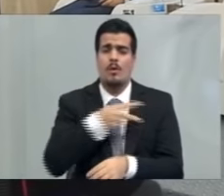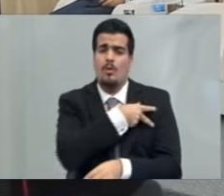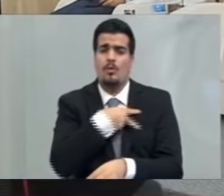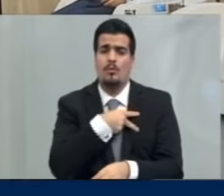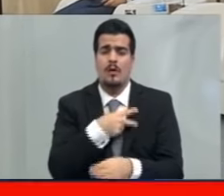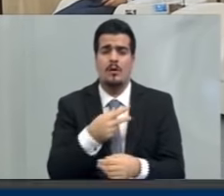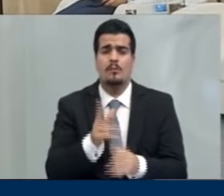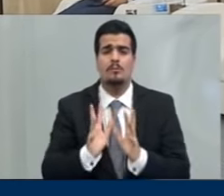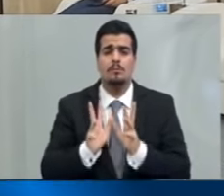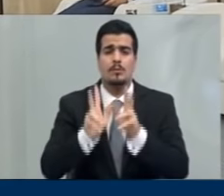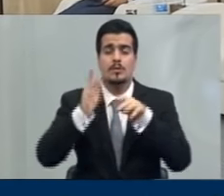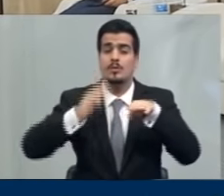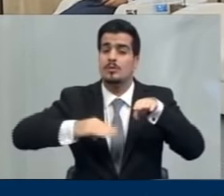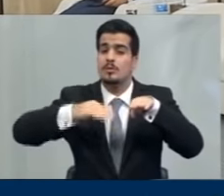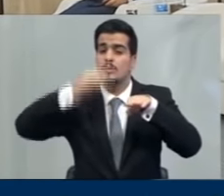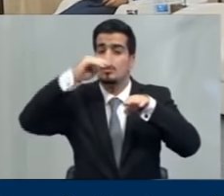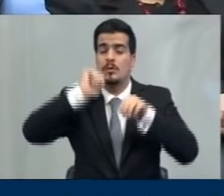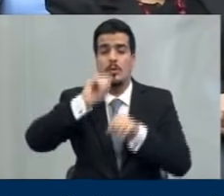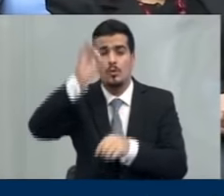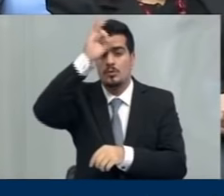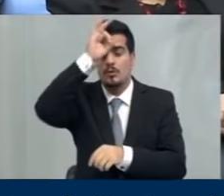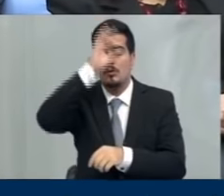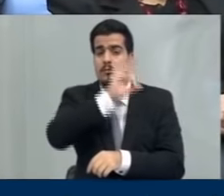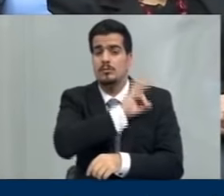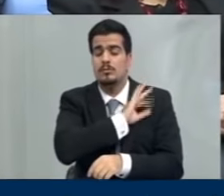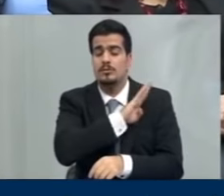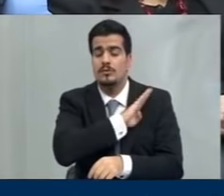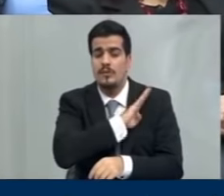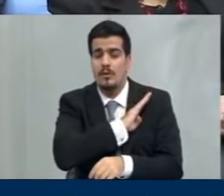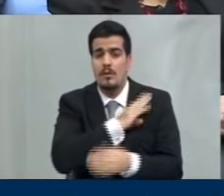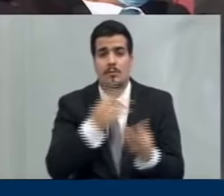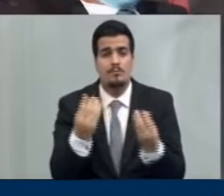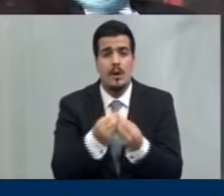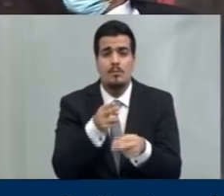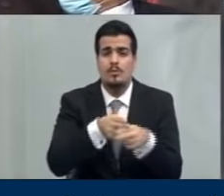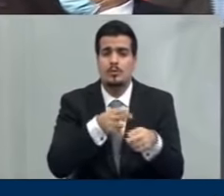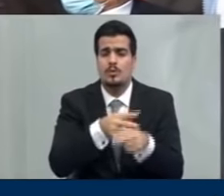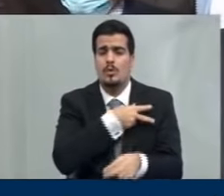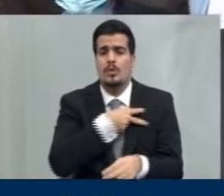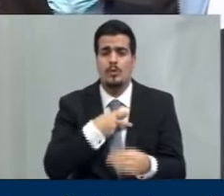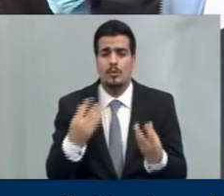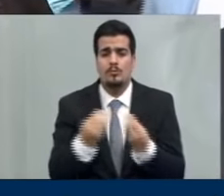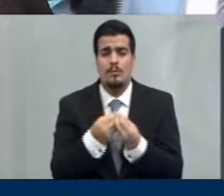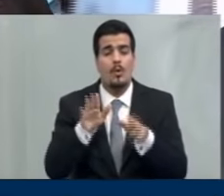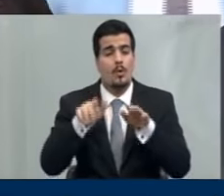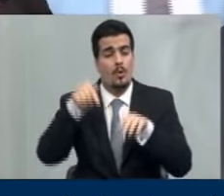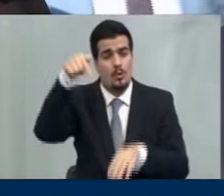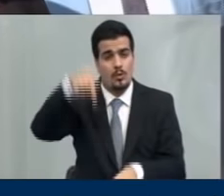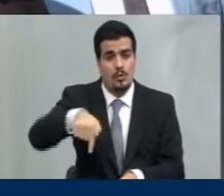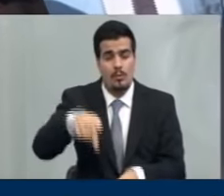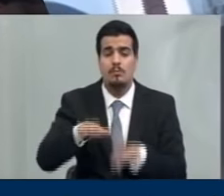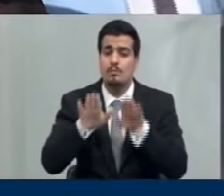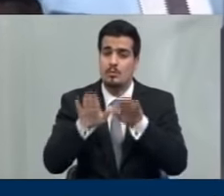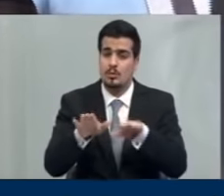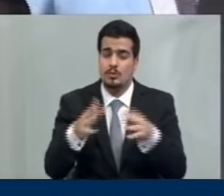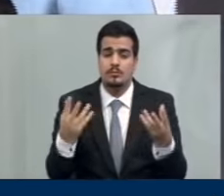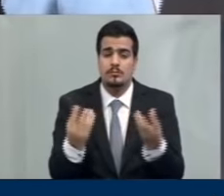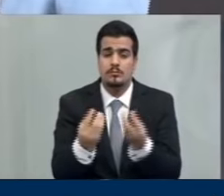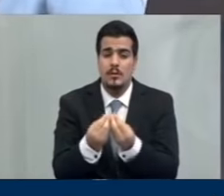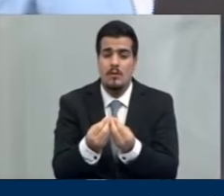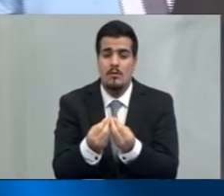سمي بمشروع تطوير منتسبي الوزارات والمؤسسات الحكومية. اليوم احنا في مستشارية الأمن